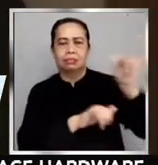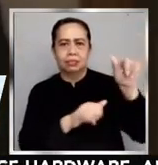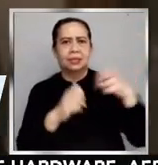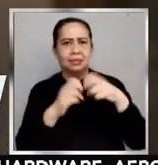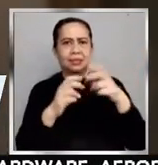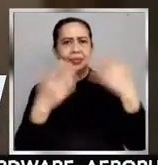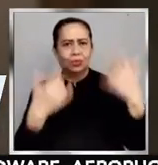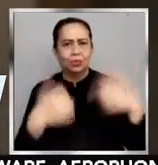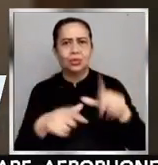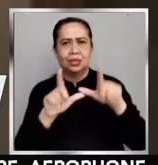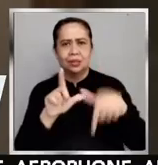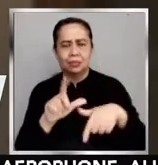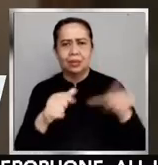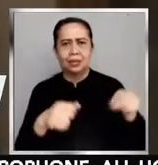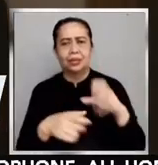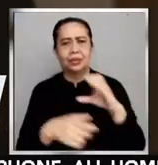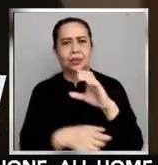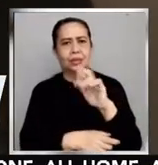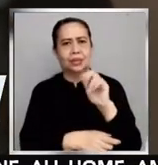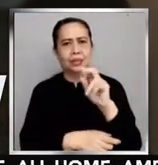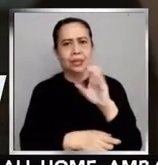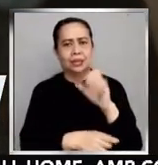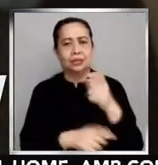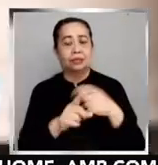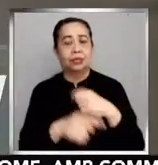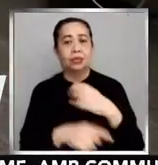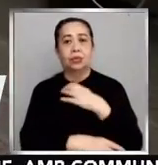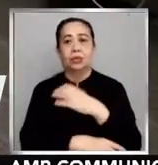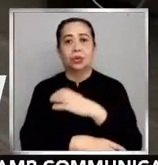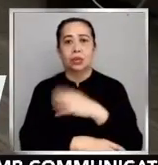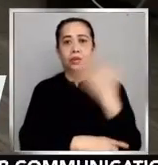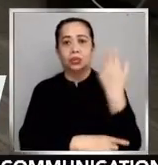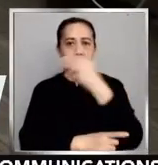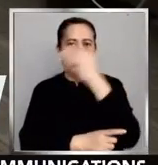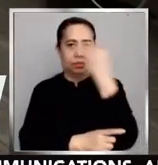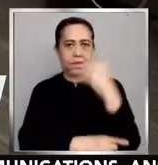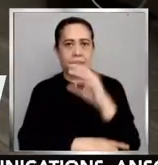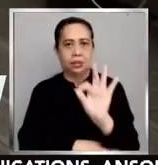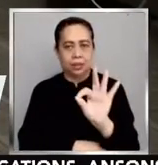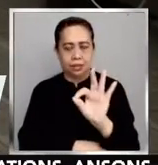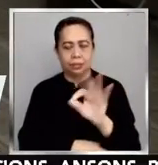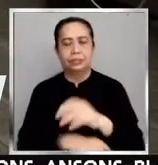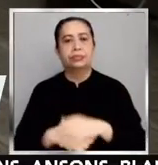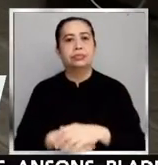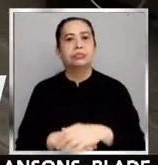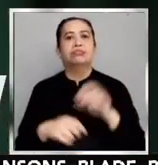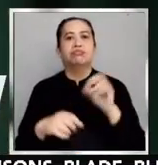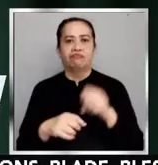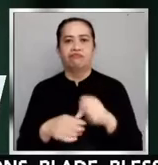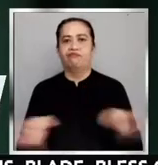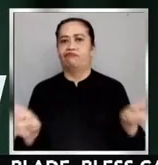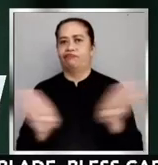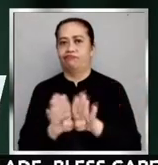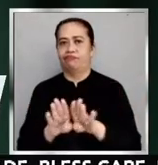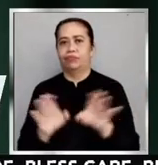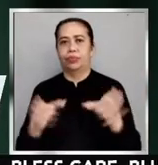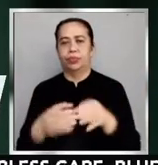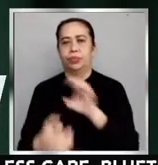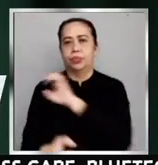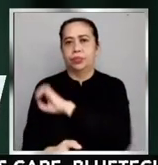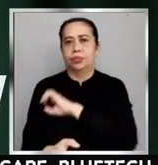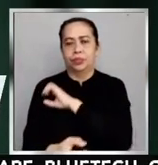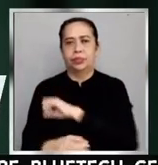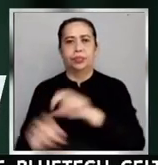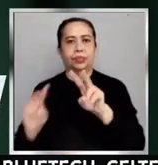travel clearance na mula sa House of Representatives noong March 9. Dahil dito, isinara na ng komite ang kanilang investigasyon